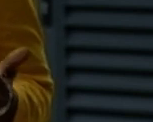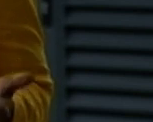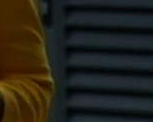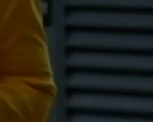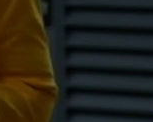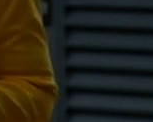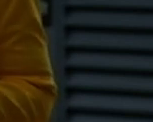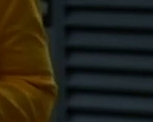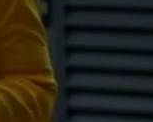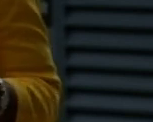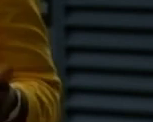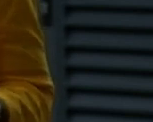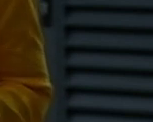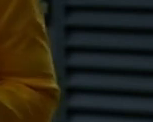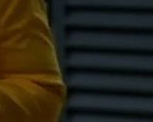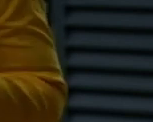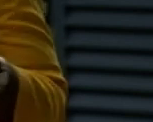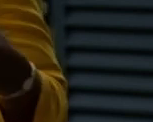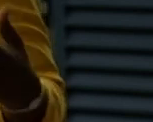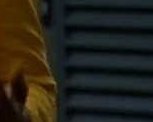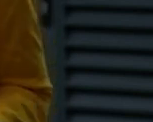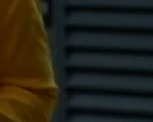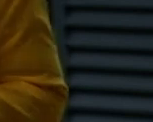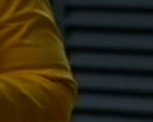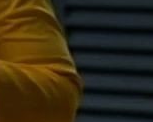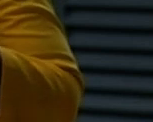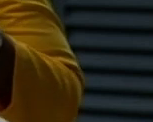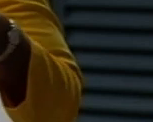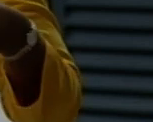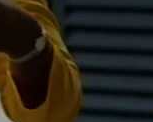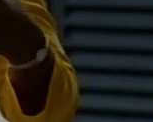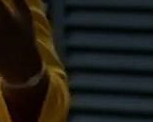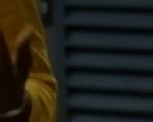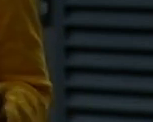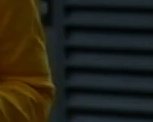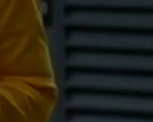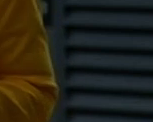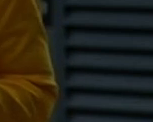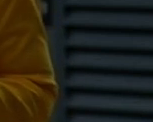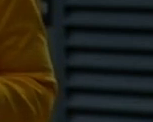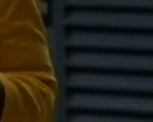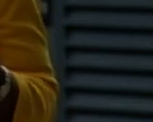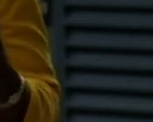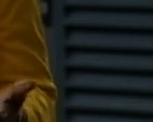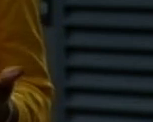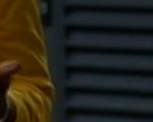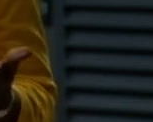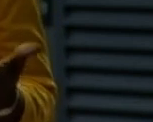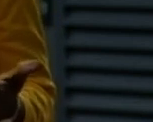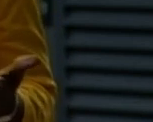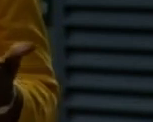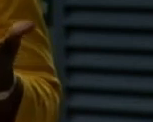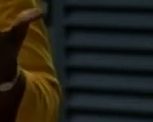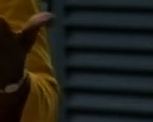la ville de Kolwezi, c'est aussi les érosions, c'est aussi le manque d'eau, c'est aussi, il y a beaucoup de difficultés. Et nous aurons le